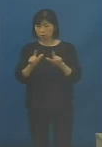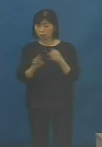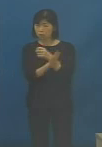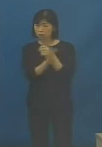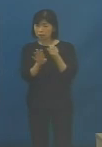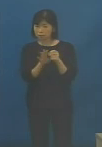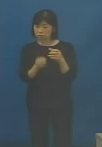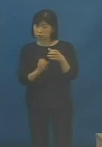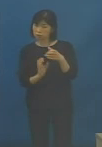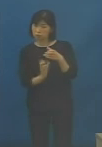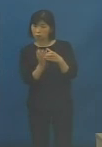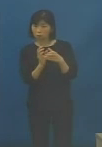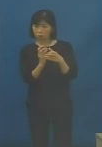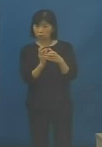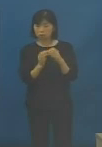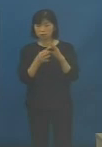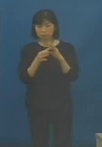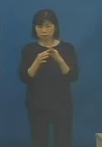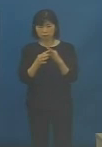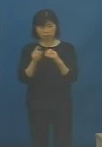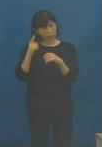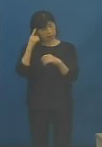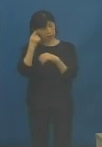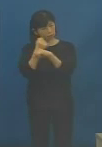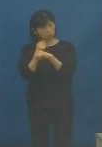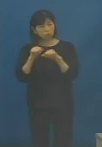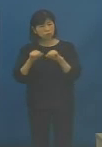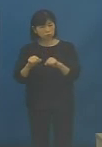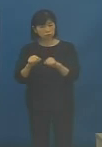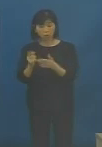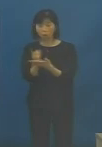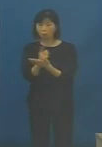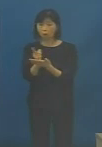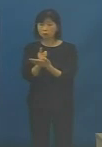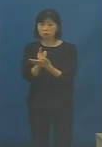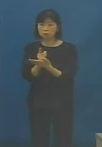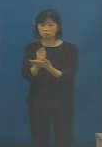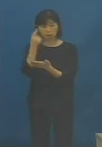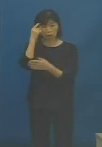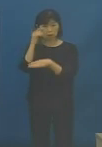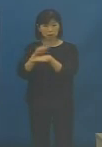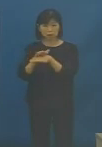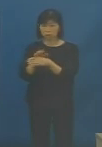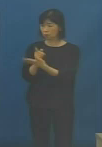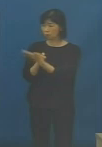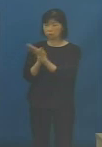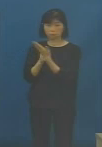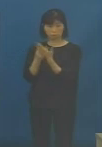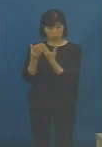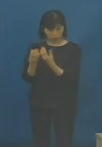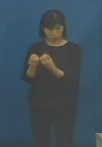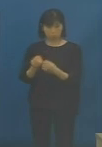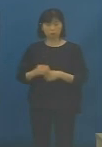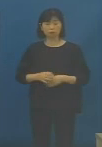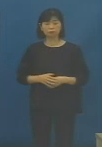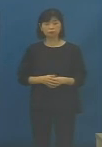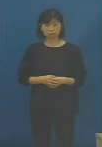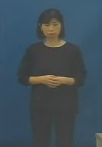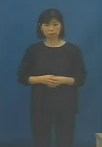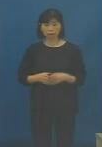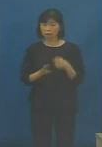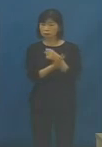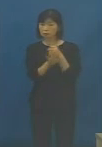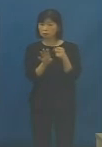ですね検討を進めていくというそういう方針お考えを示されました。で、原